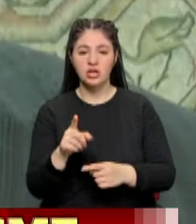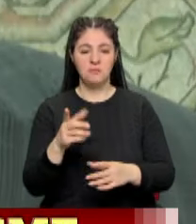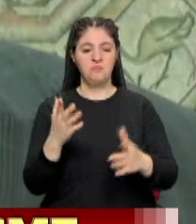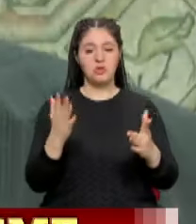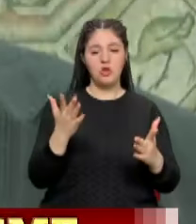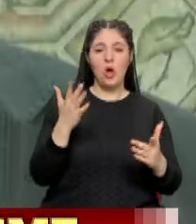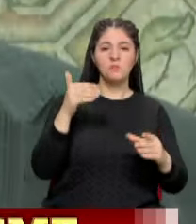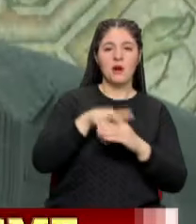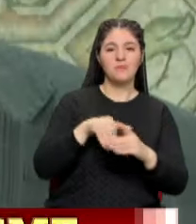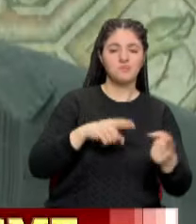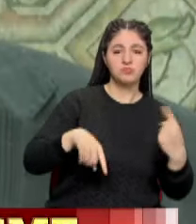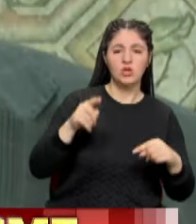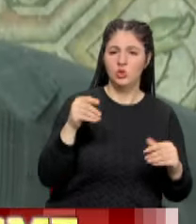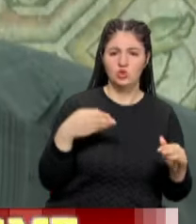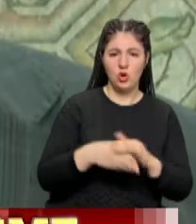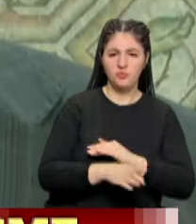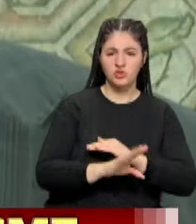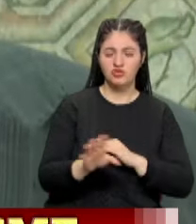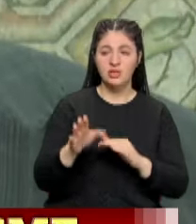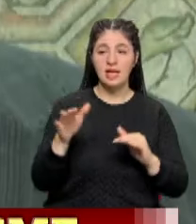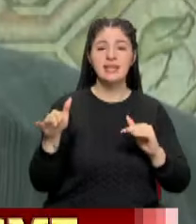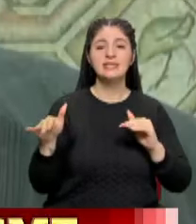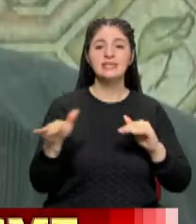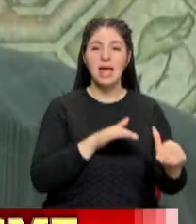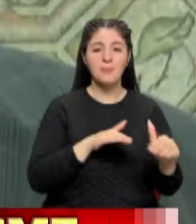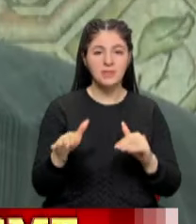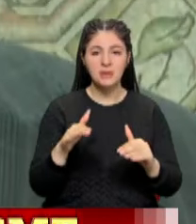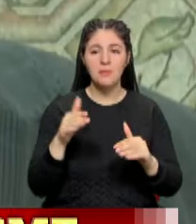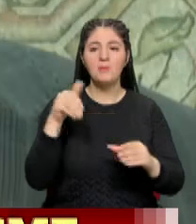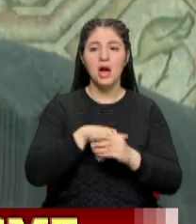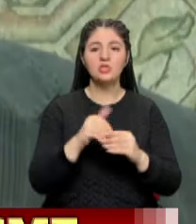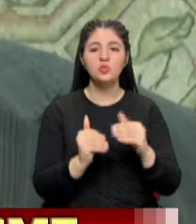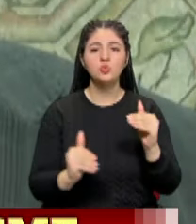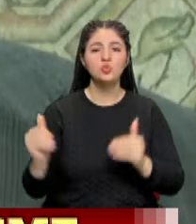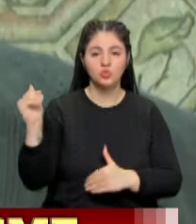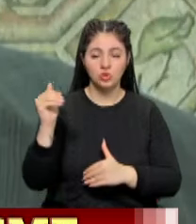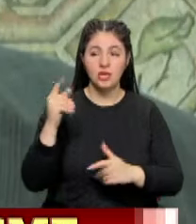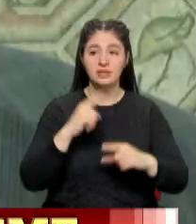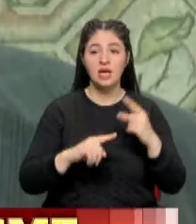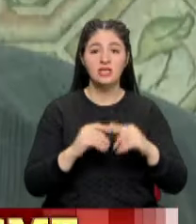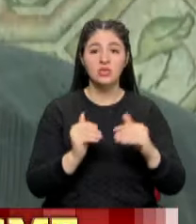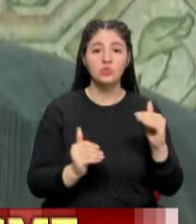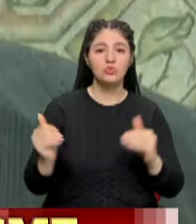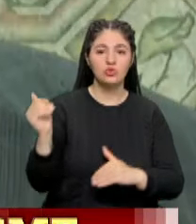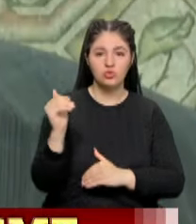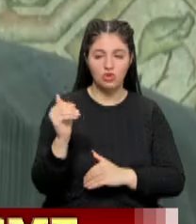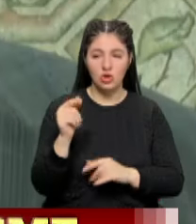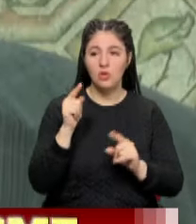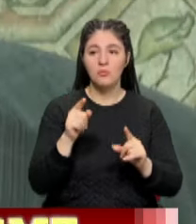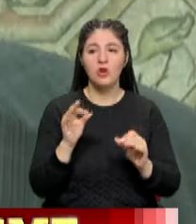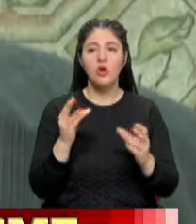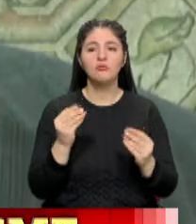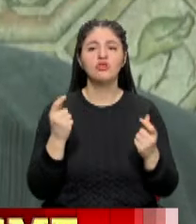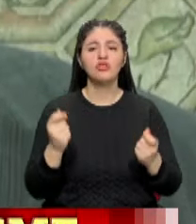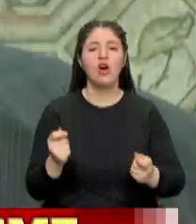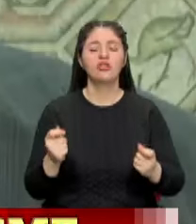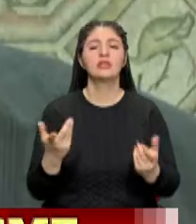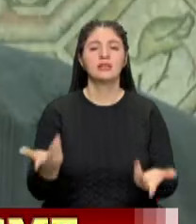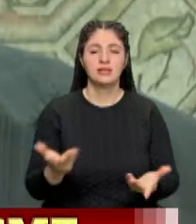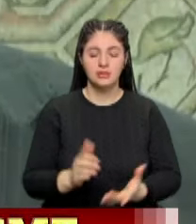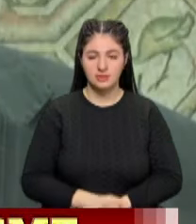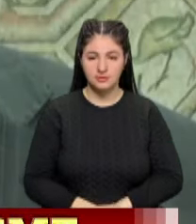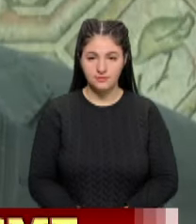partizanlık sokmayacağız. Deprem partiler üstü bir konudur, siyaset üstü bir konudur. Böyle olmak